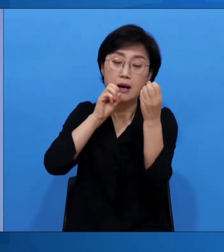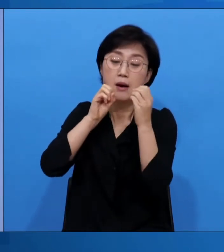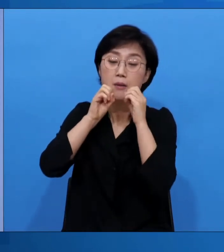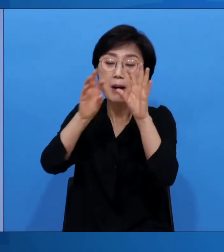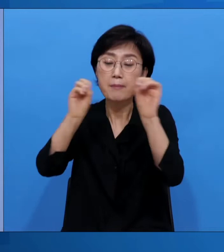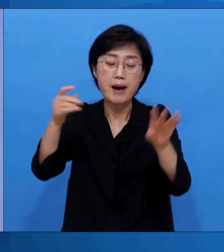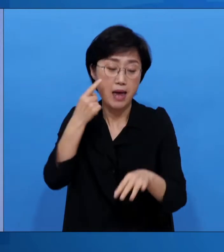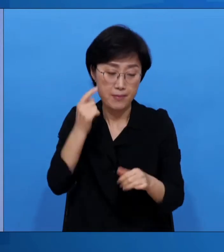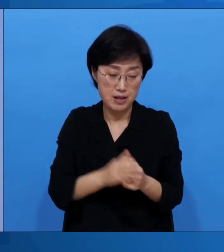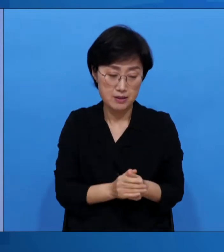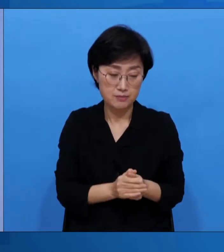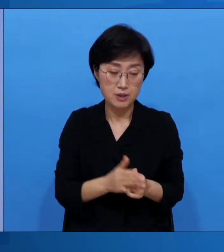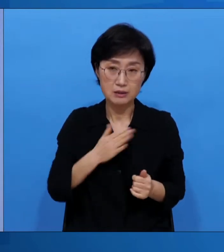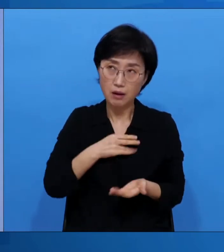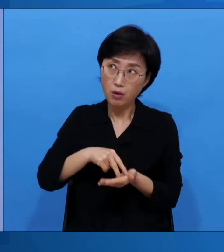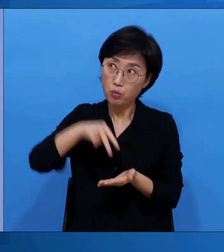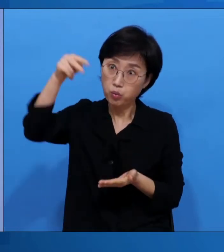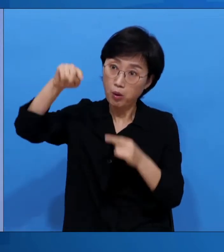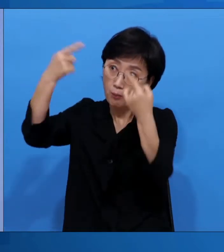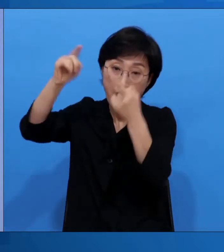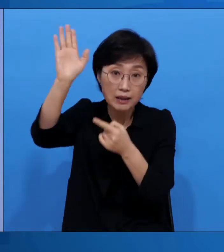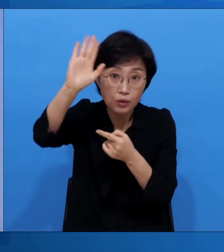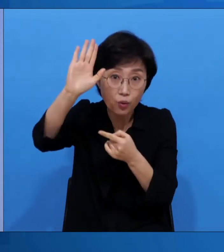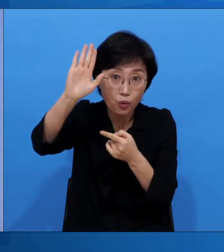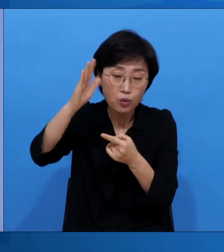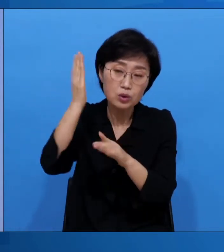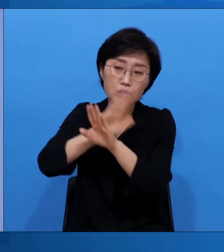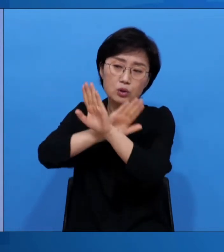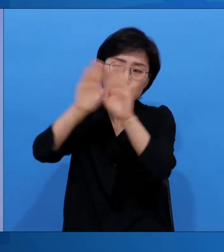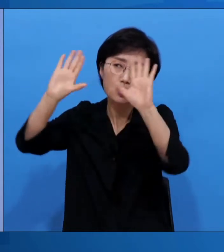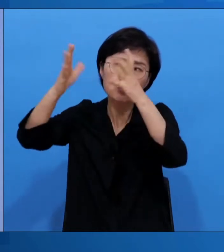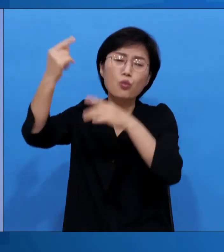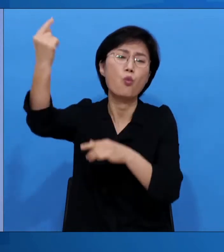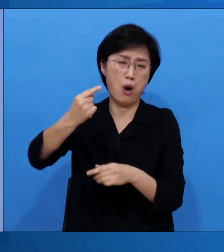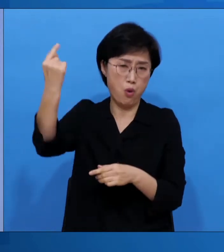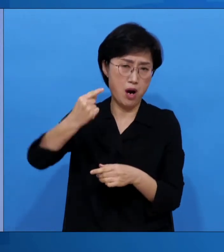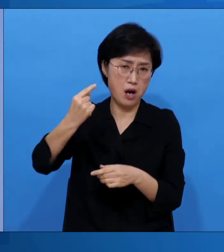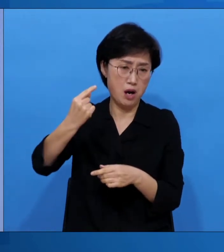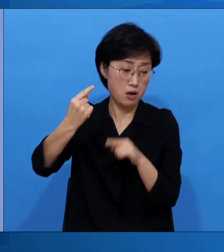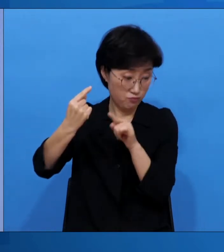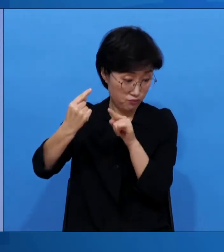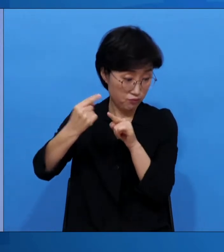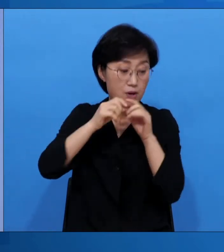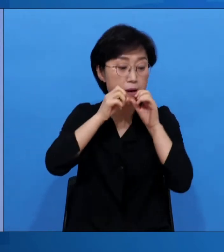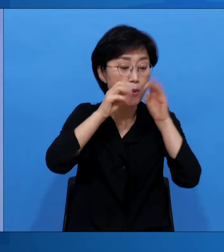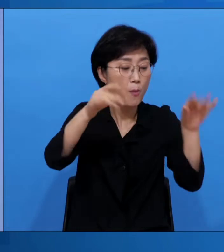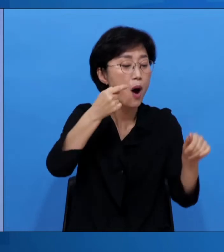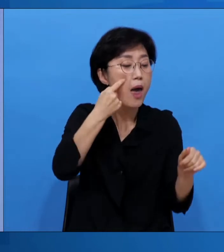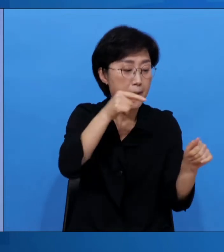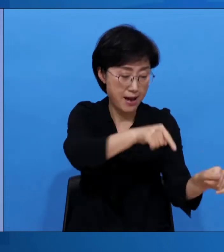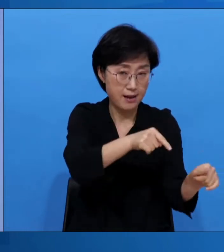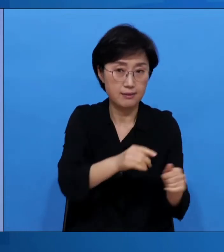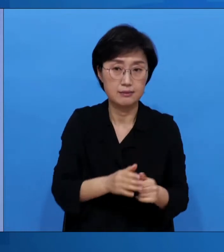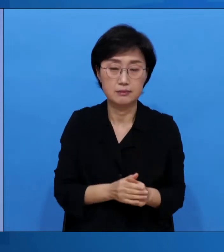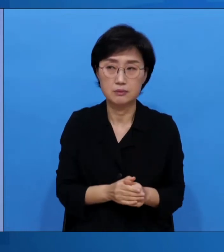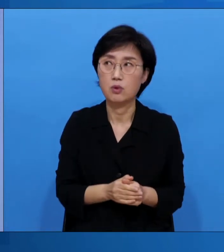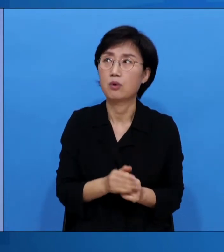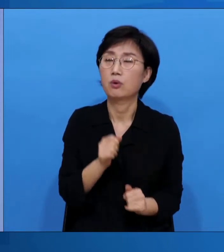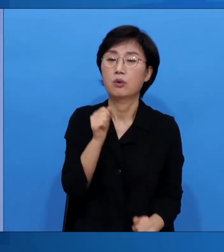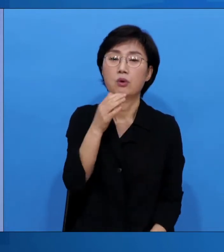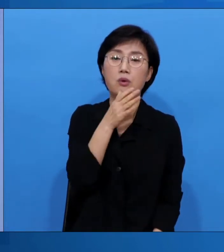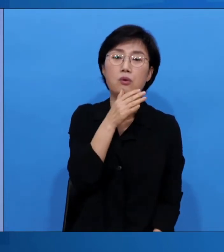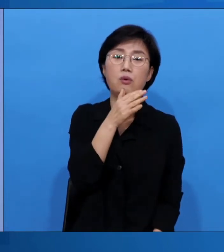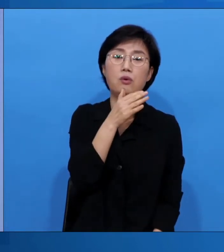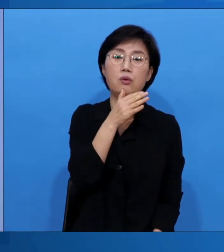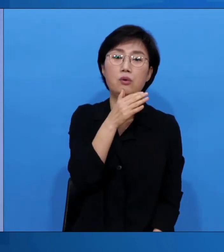왔다고 말해라. No, the heavens is above it, and yet it says, go and say that the kingdom has come down to us. 굉장한 메시지죠. This is a tremendous message.